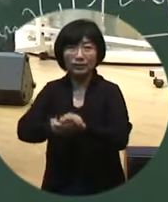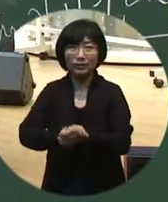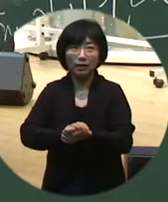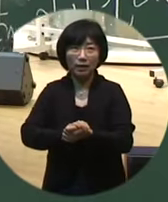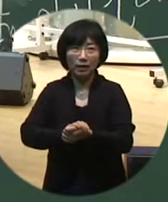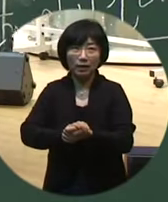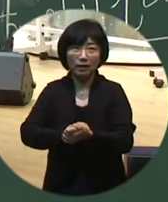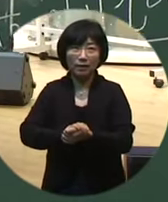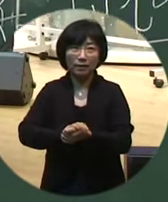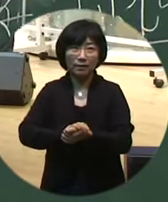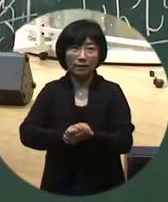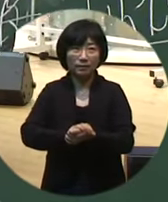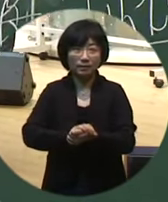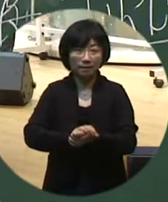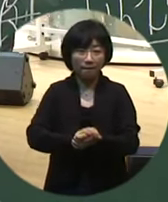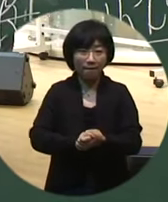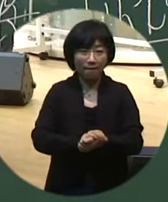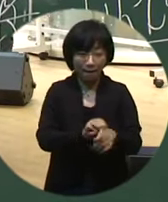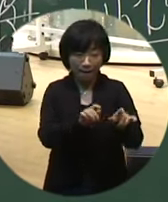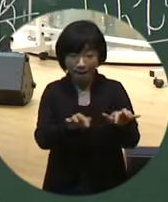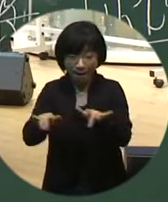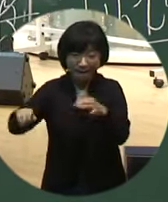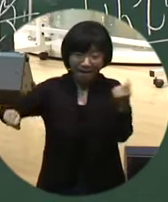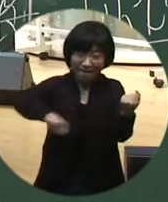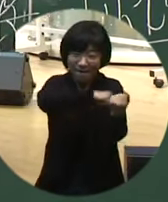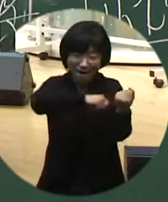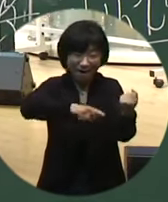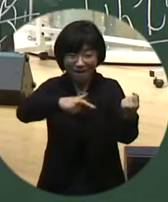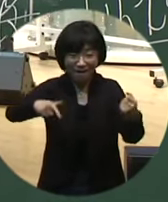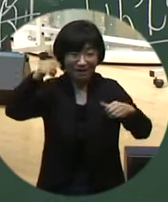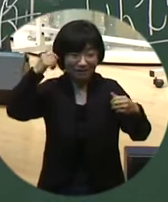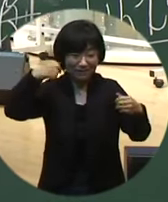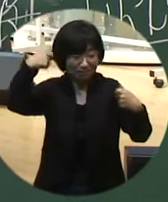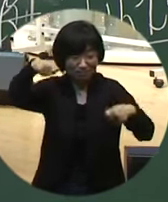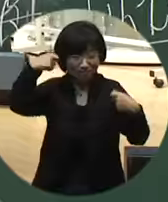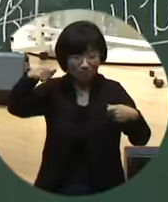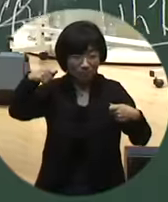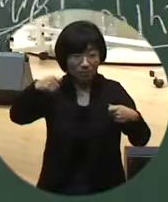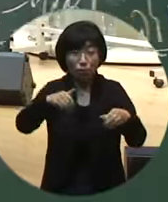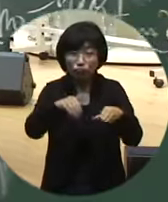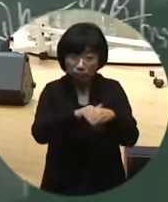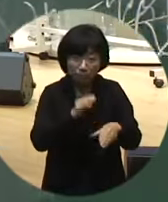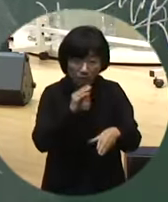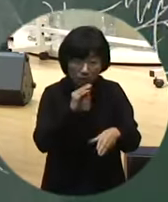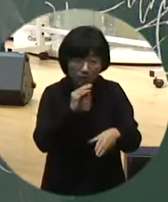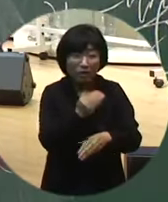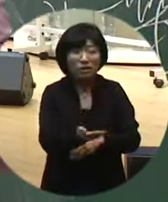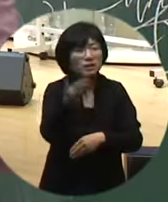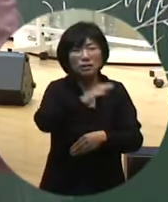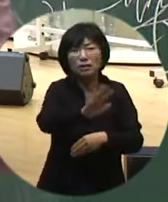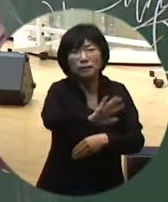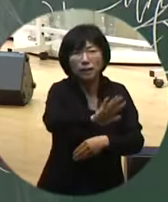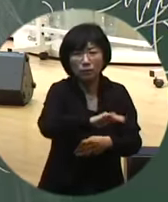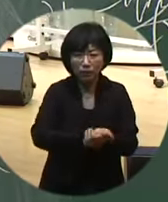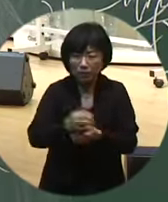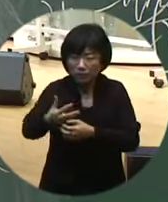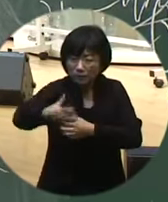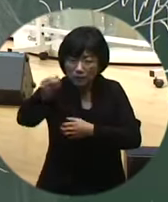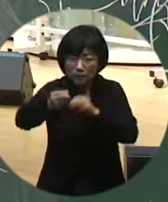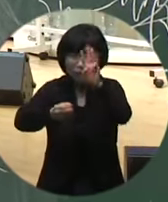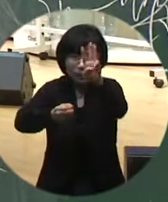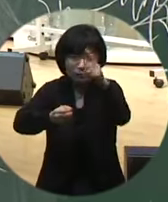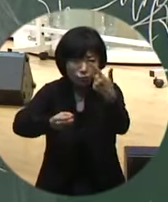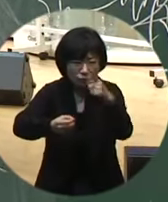악기하고 뭐 영화 이런 것도 문화입니다. 그거 말고 진짜 지금 우리 렘넌트들이 창세기 3장, 6장, 11장 그 문화에